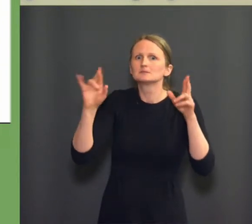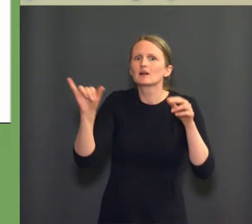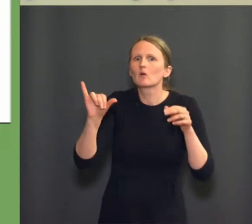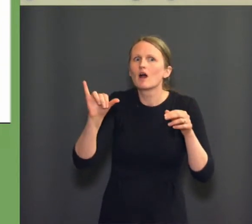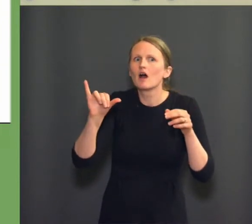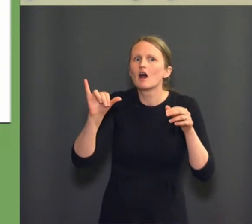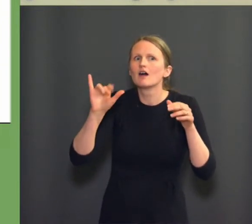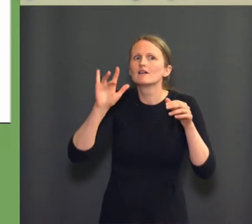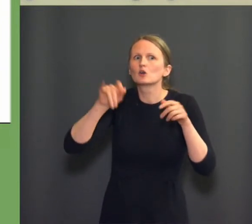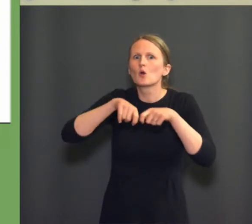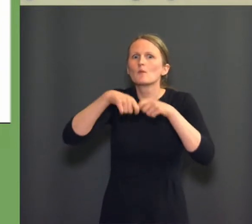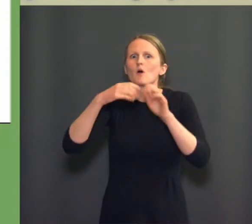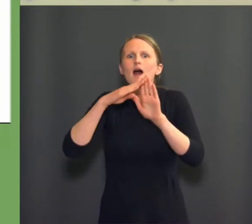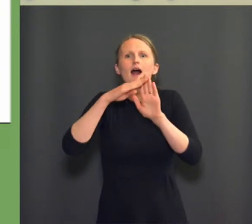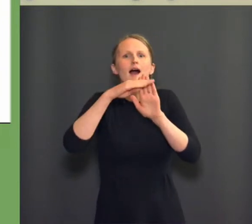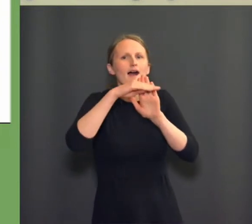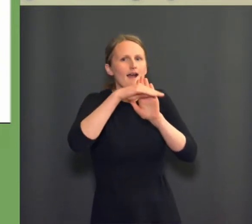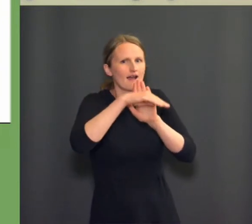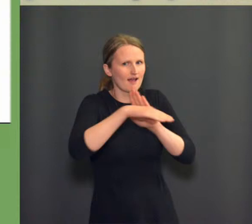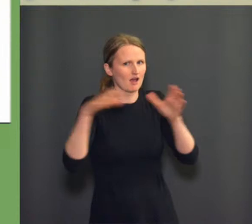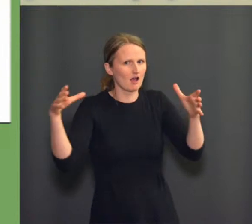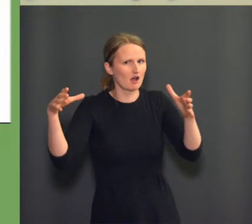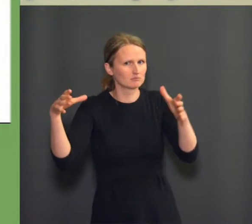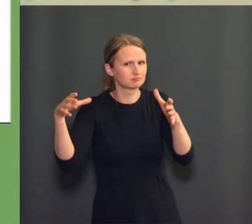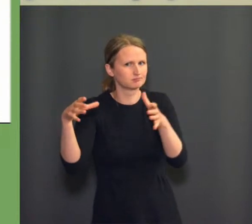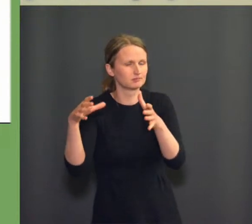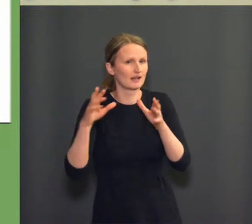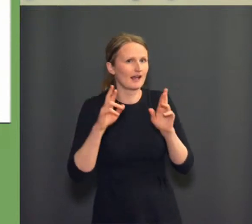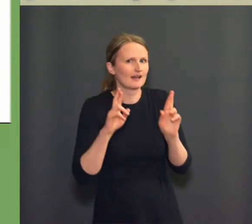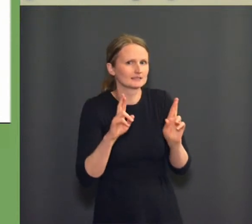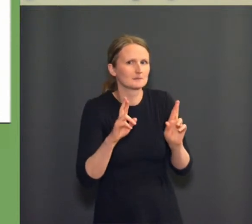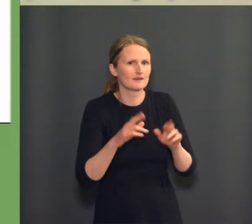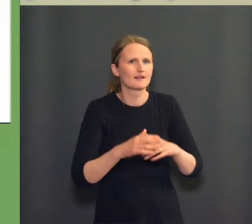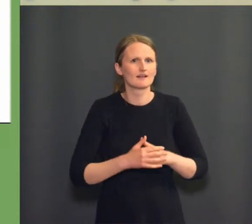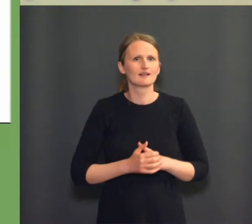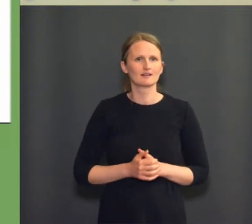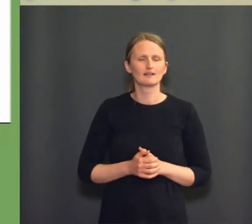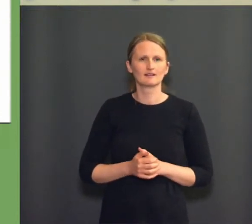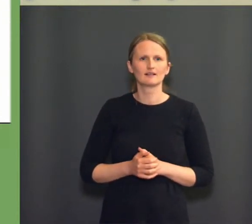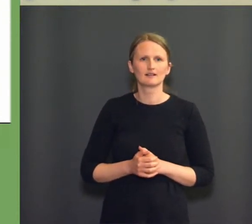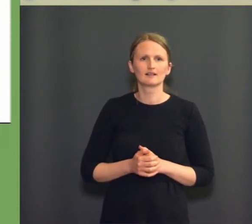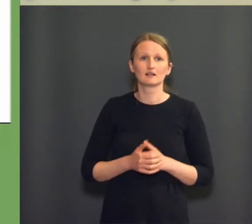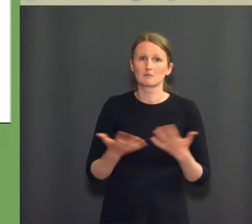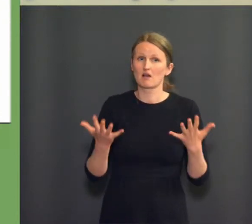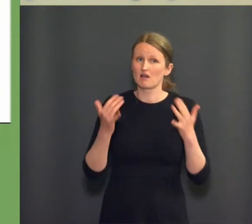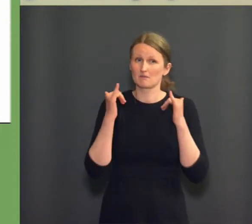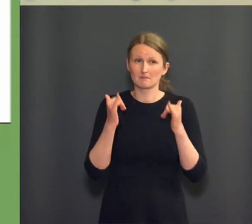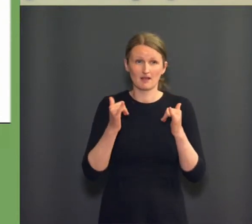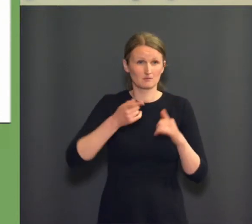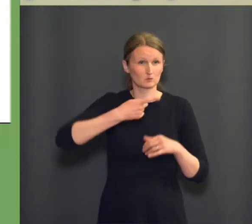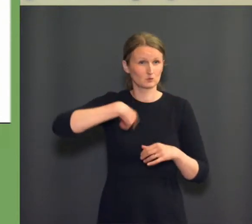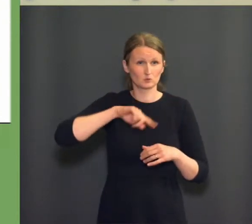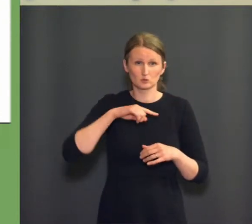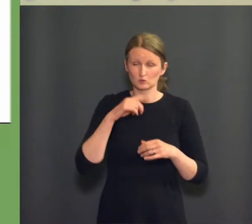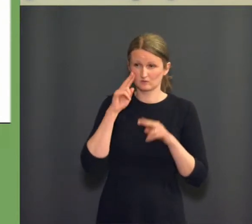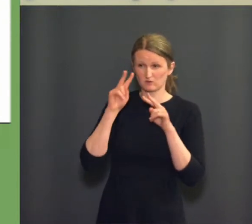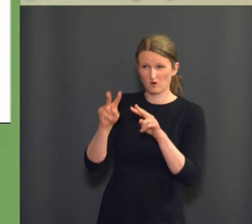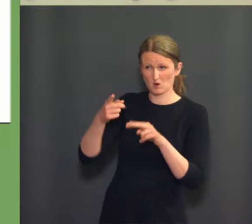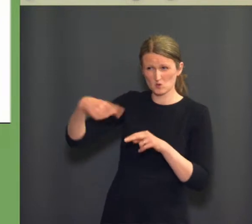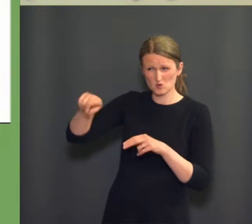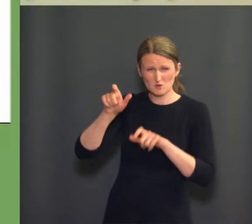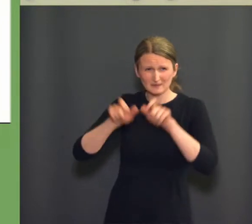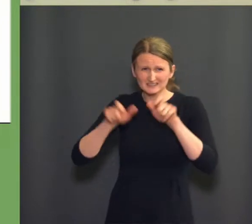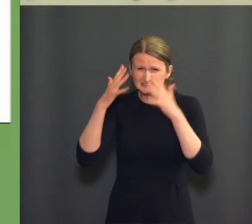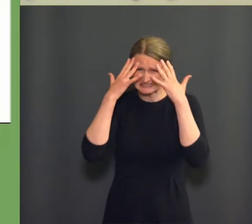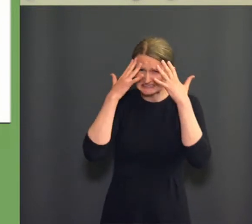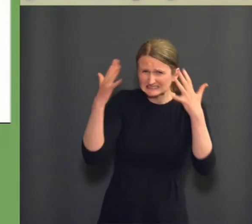claire dans les jours qui viennent. Cela n'empêche donc pas que la pression reste importante au niveau des hôpitaux, tout spécialement